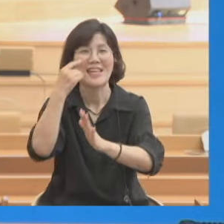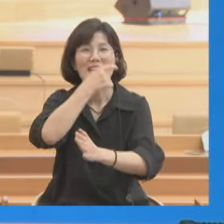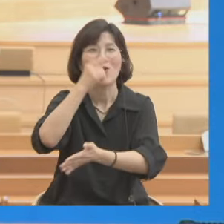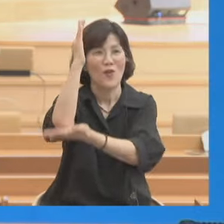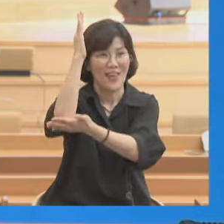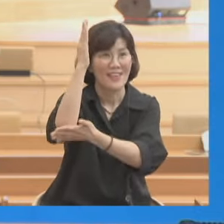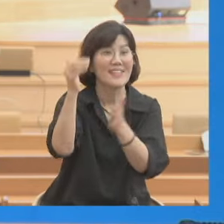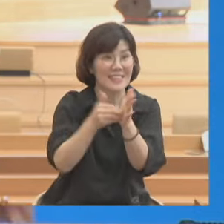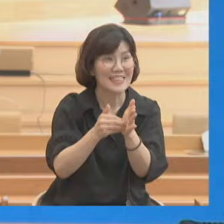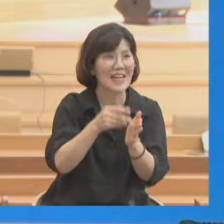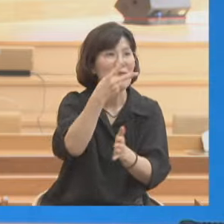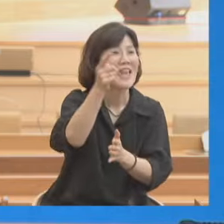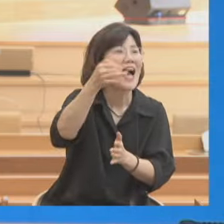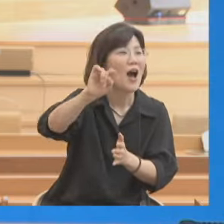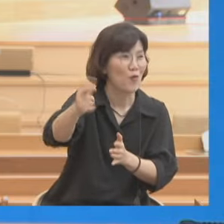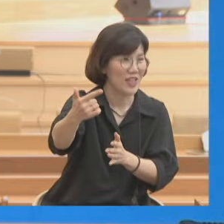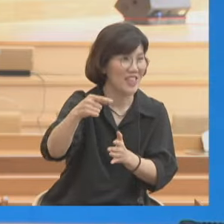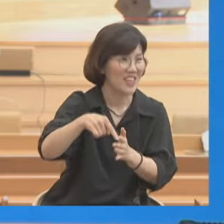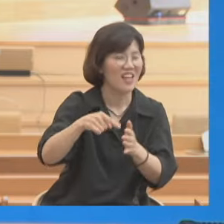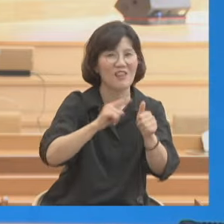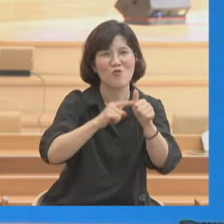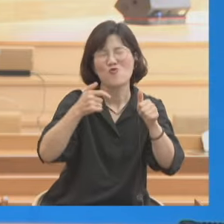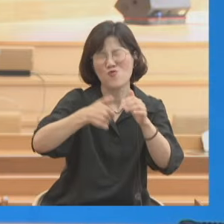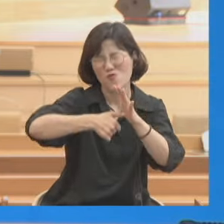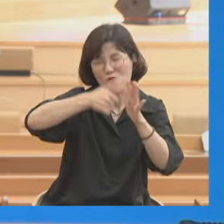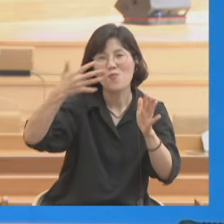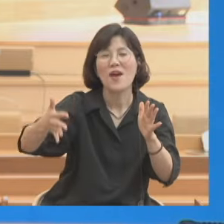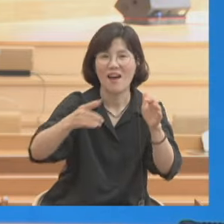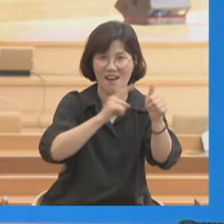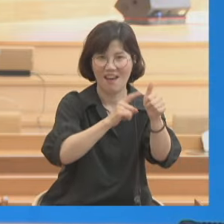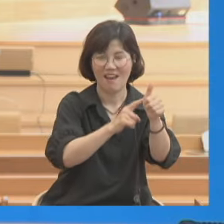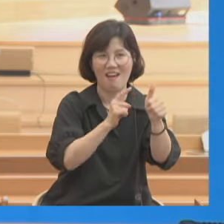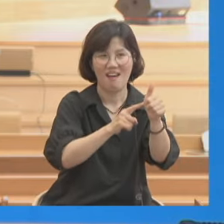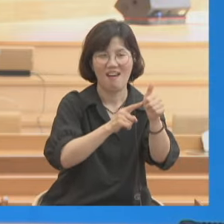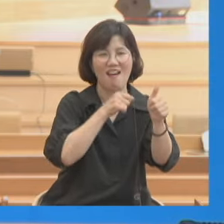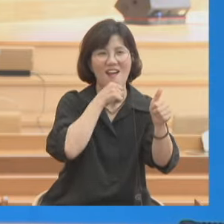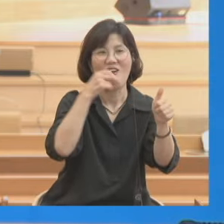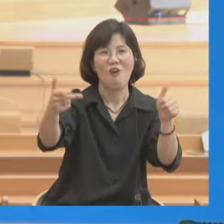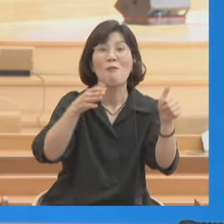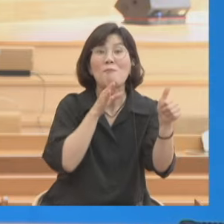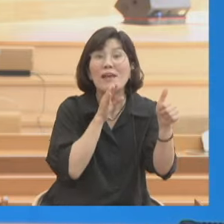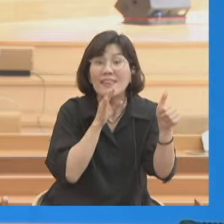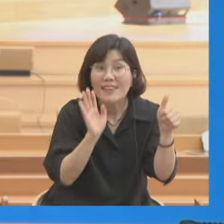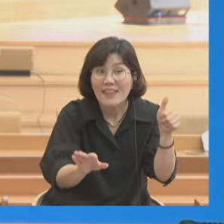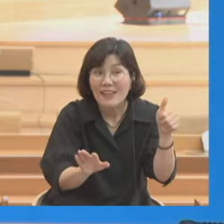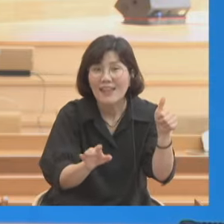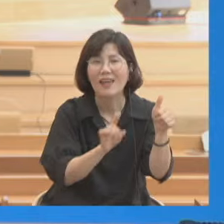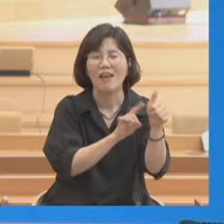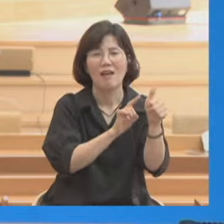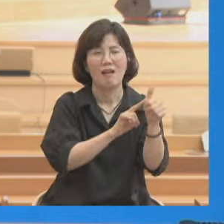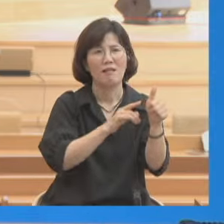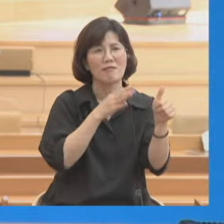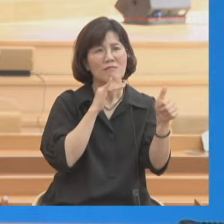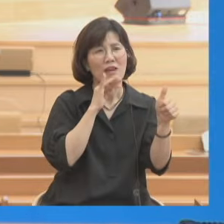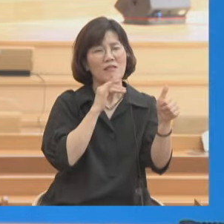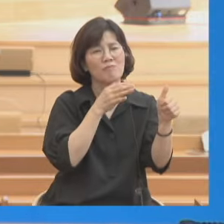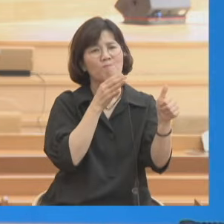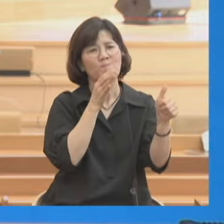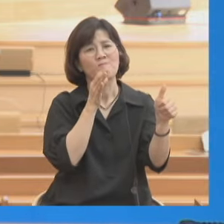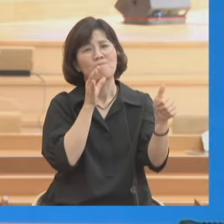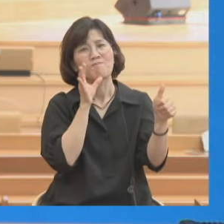강대상 위에서도 다윈의 이름이 언급될 정도로 위대한 업적을 남겼죠. 그런데 이제 중년이 지나고